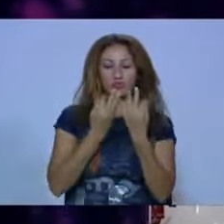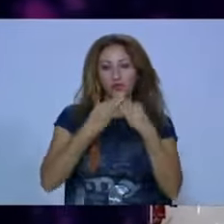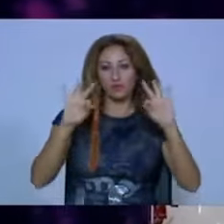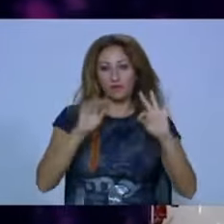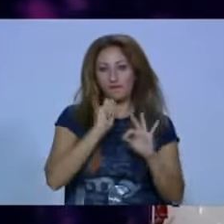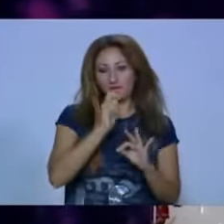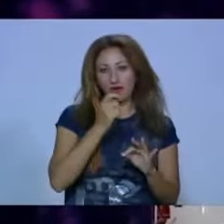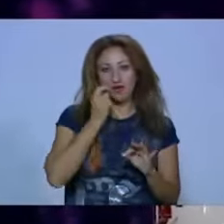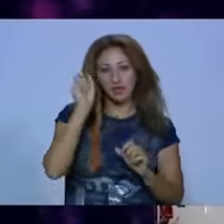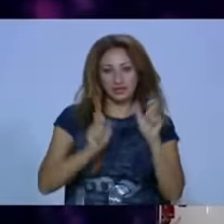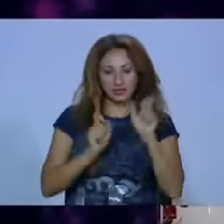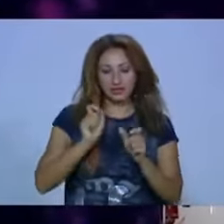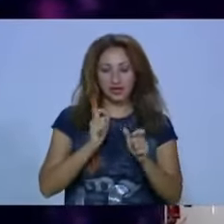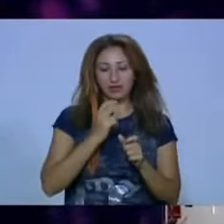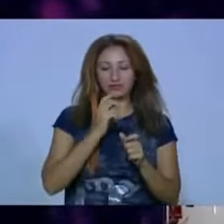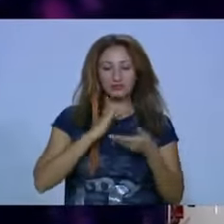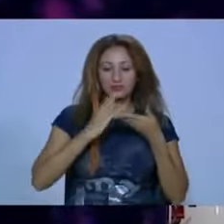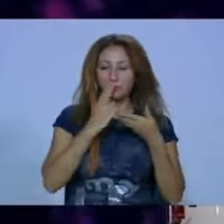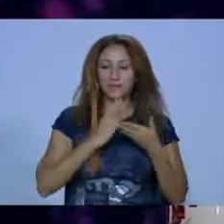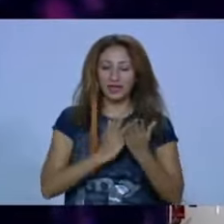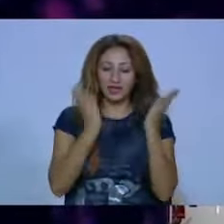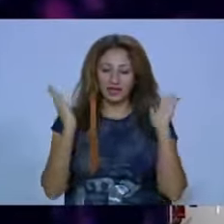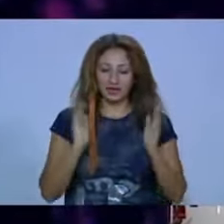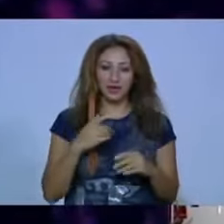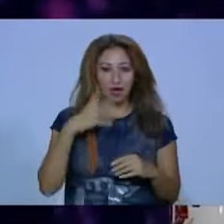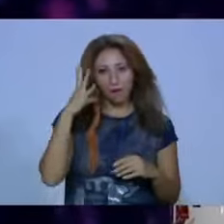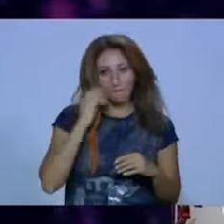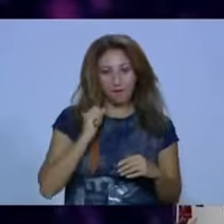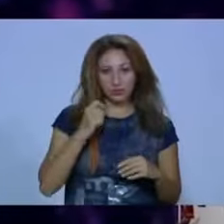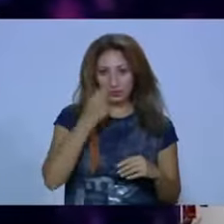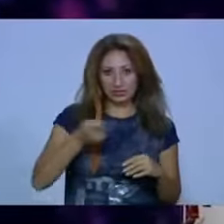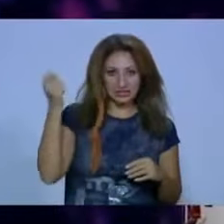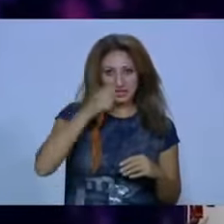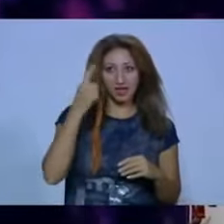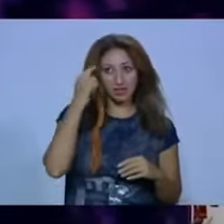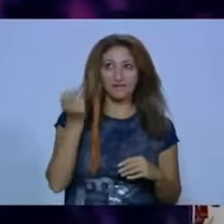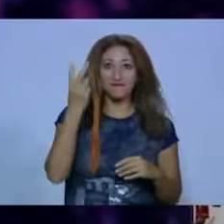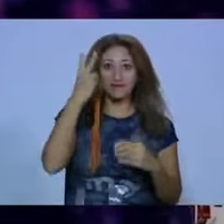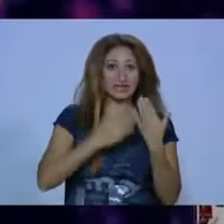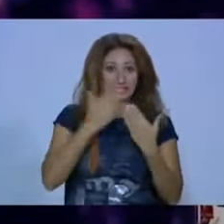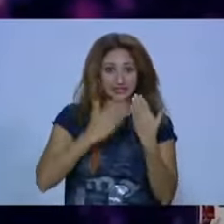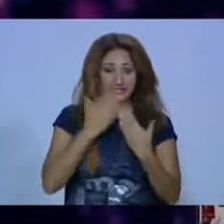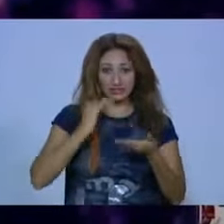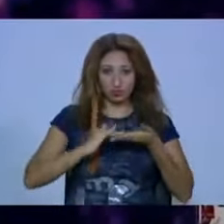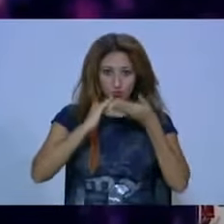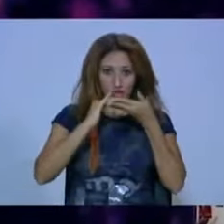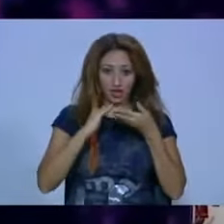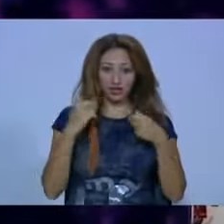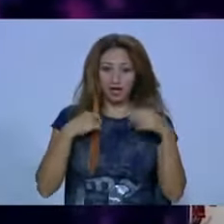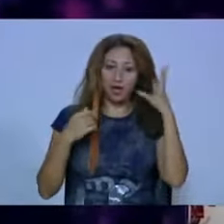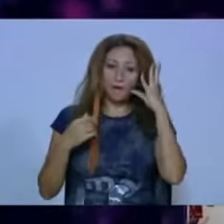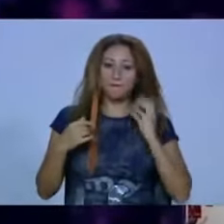الفقرات الانسانيه والخيريه. وبتزداد سعادتي اكتر لما بيجيلي افكار ومبادرات حضراتكم